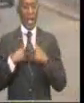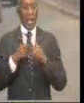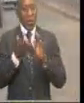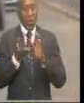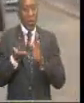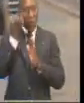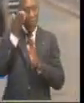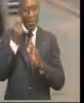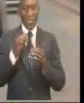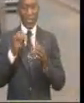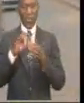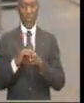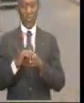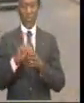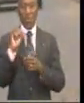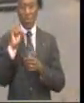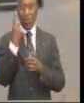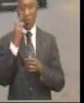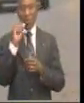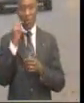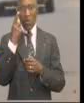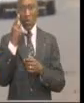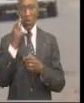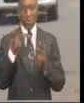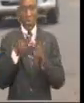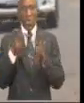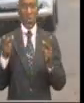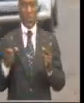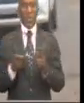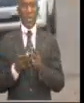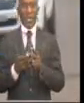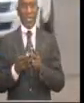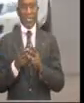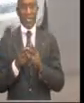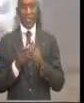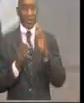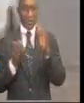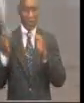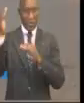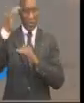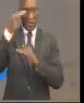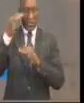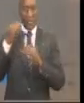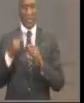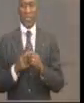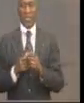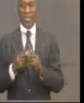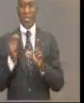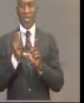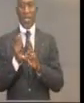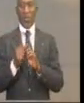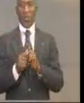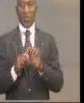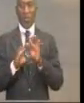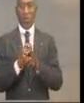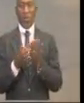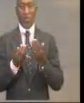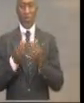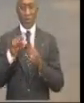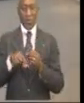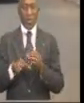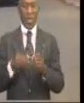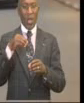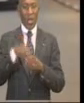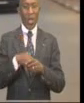il faudrait un minimum de 13 ans à la RDC pour atteindre l'objectif de l'émergence qu'elle s'est fixé en